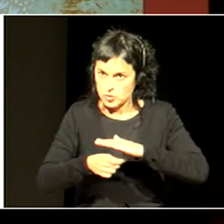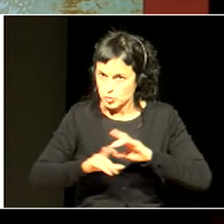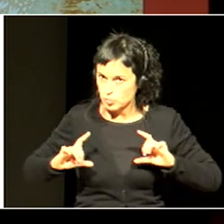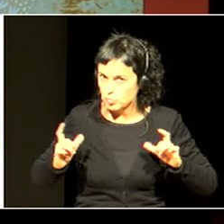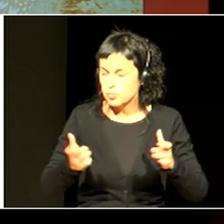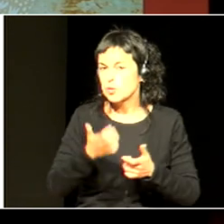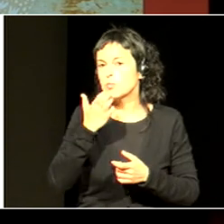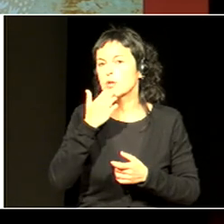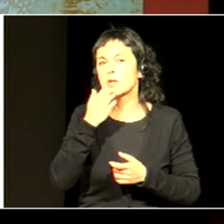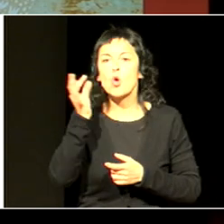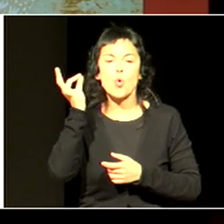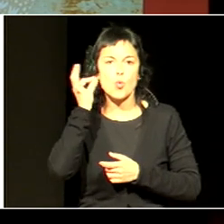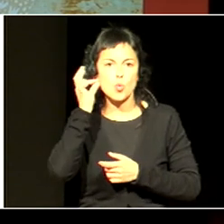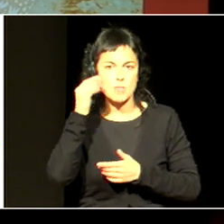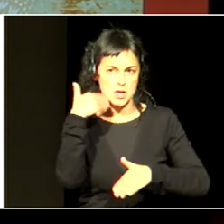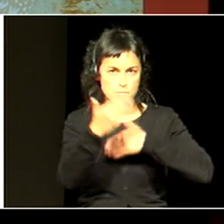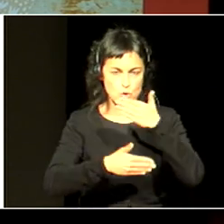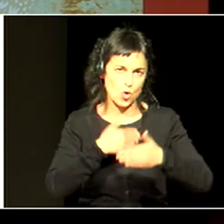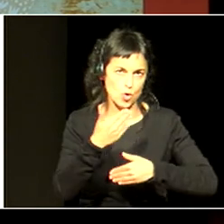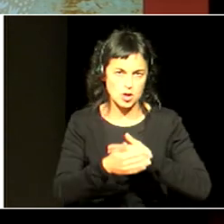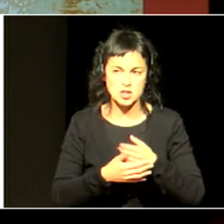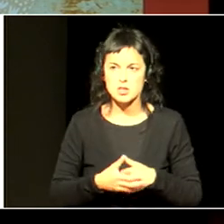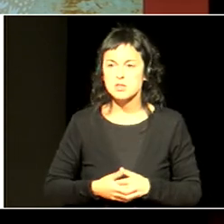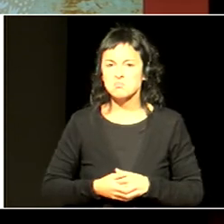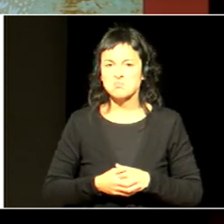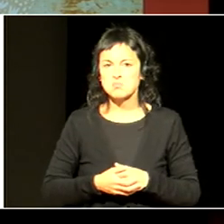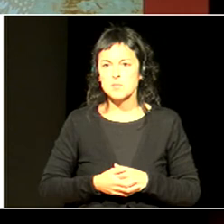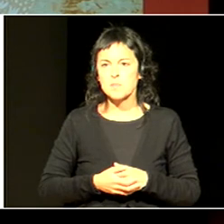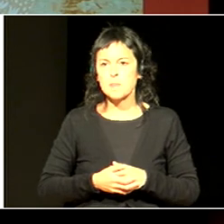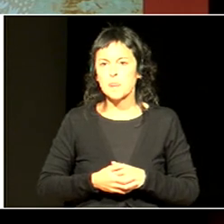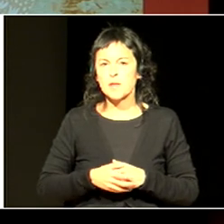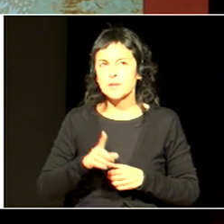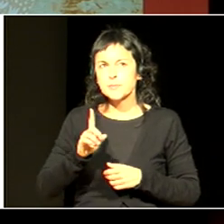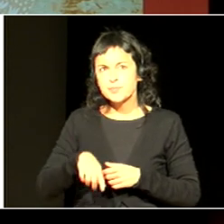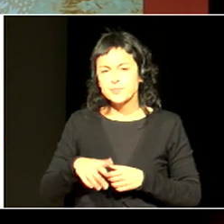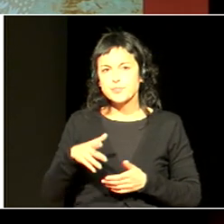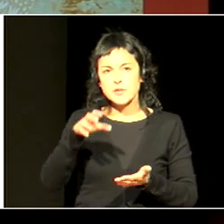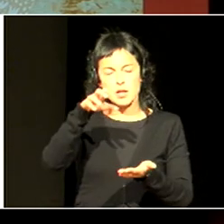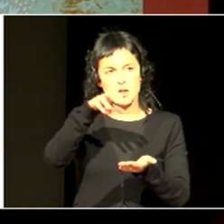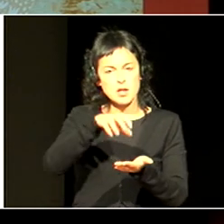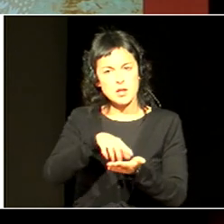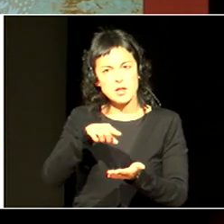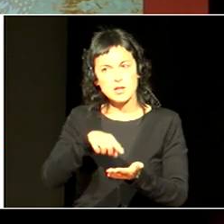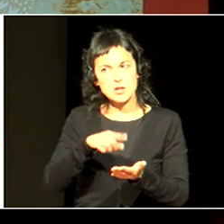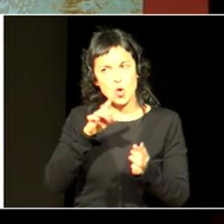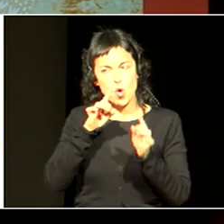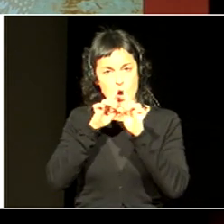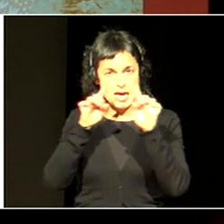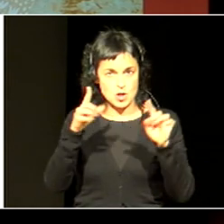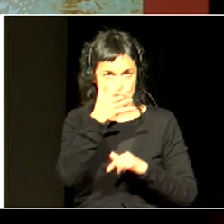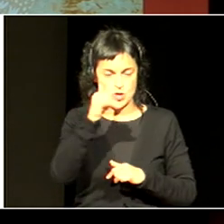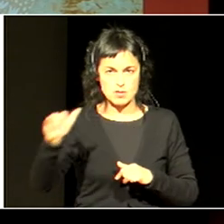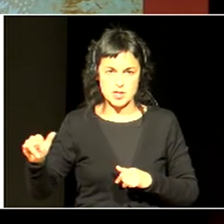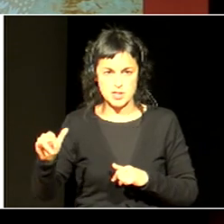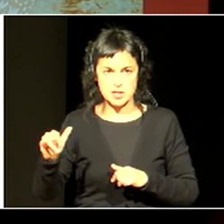in Progress, olakoak, ez da? Gero ikastetxean egin dugu urtean behin